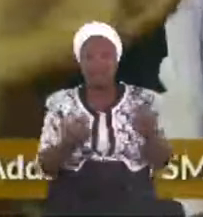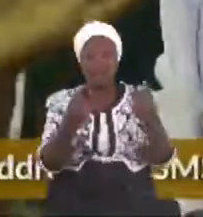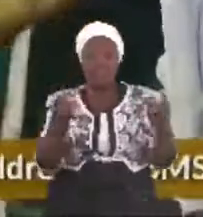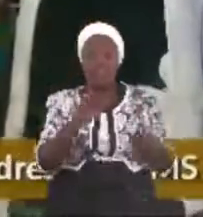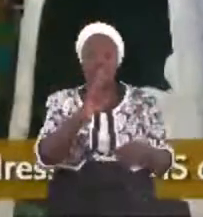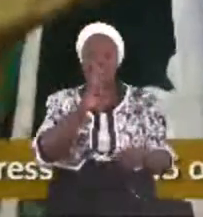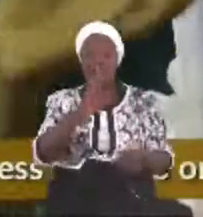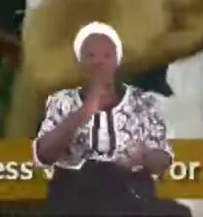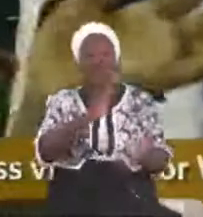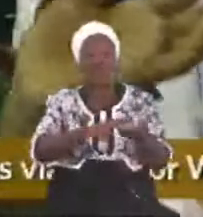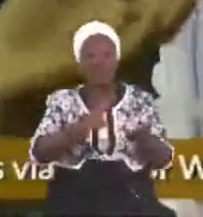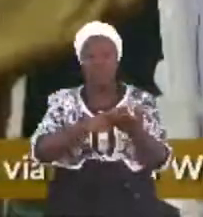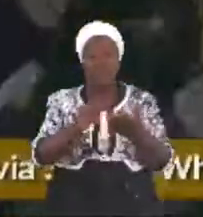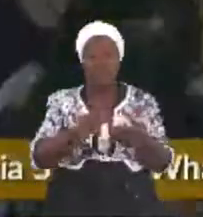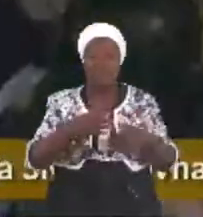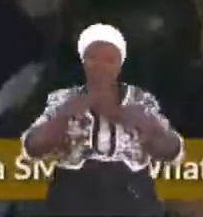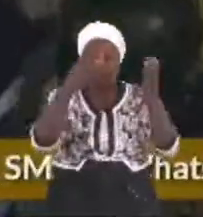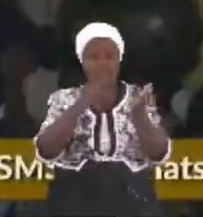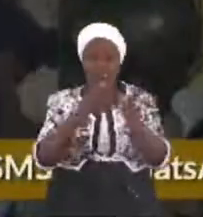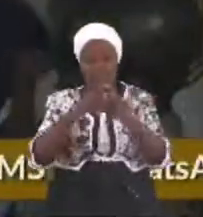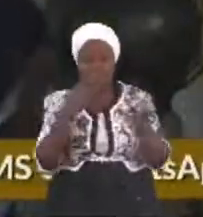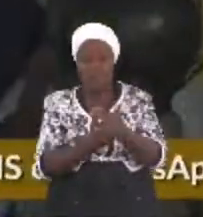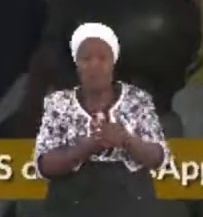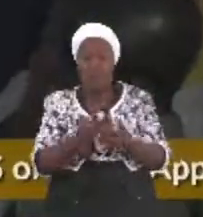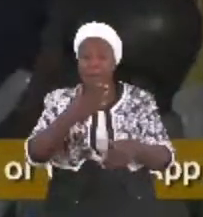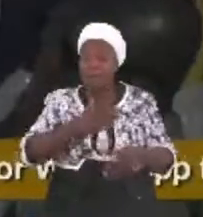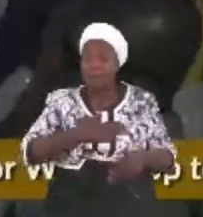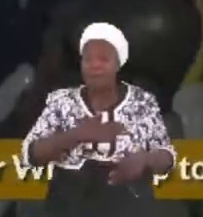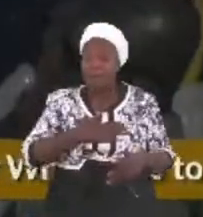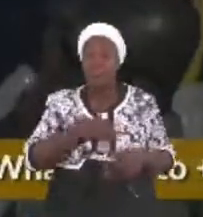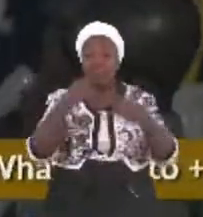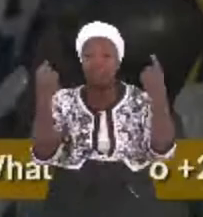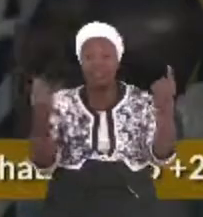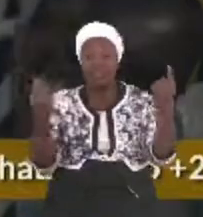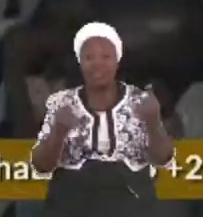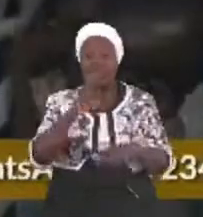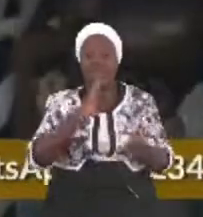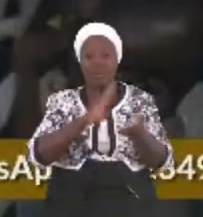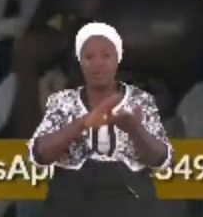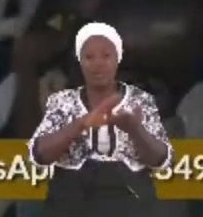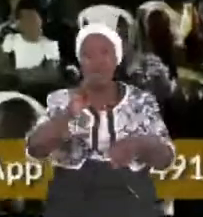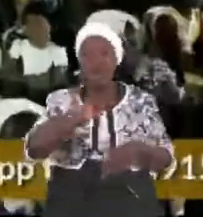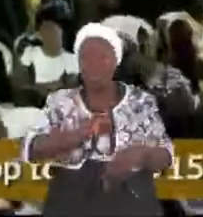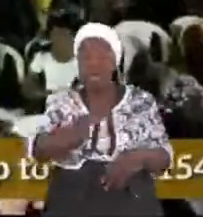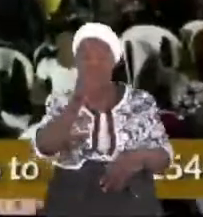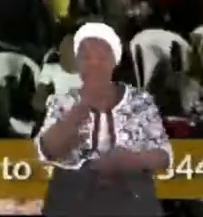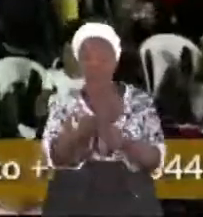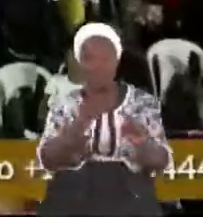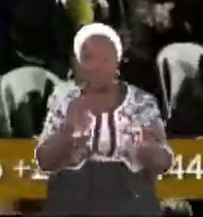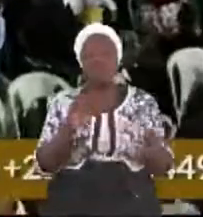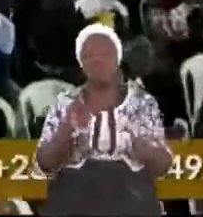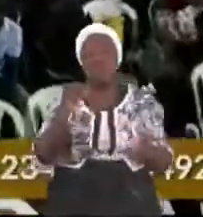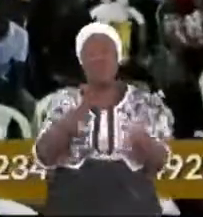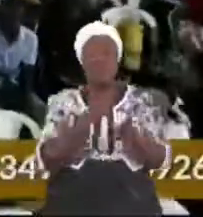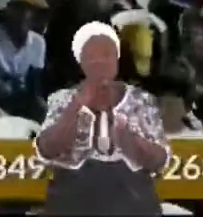haute voix, mes péchés sont pardonnés. Je suis sauvé. C'est confirmé au nom